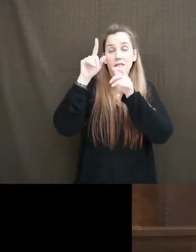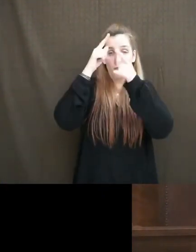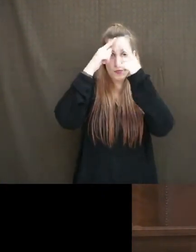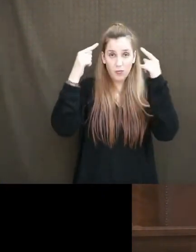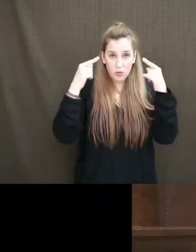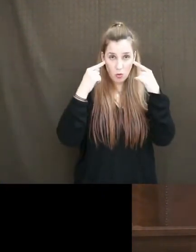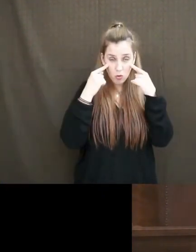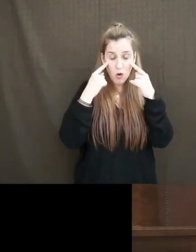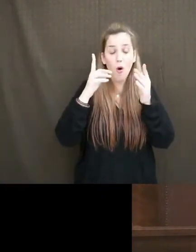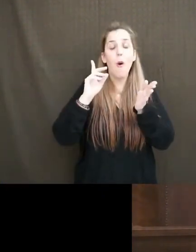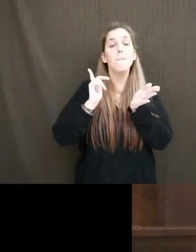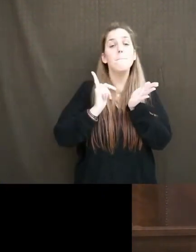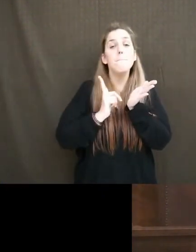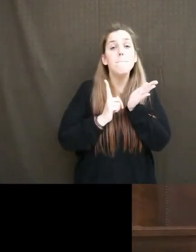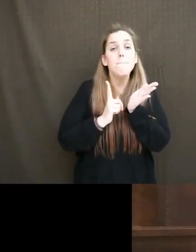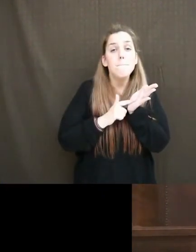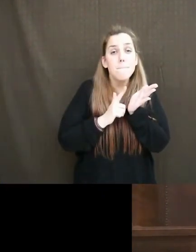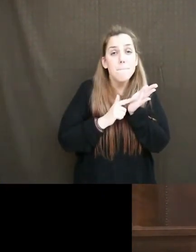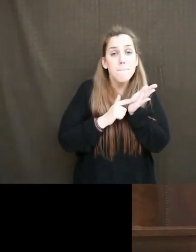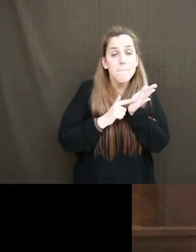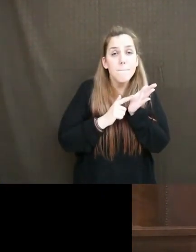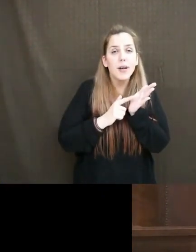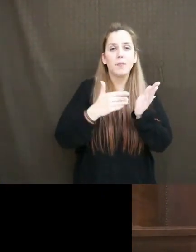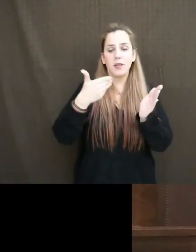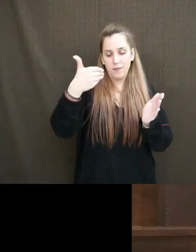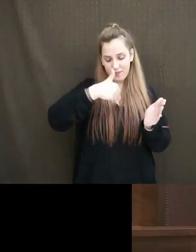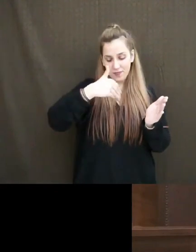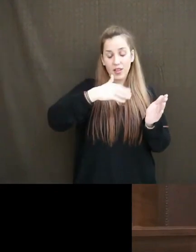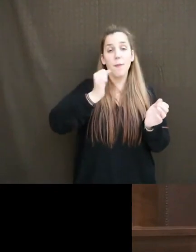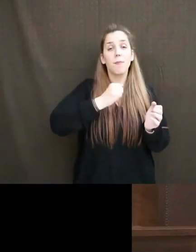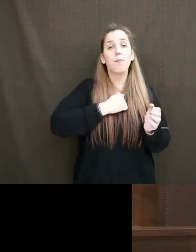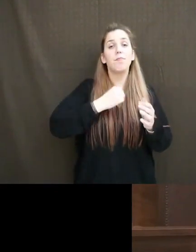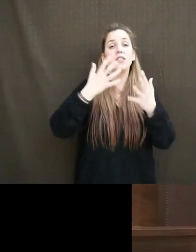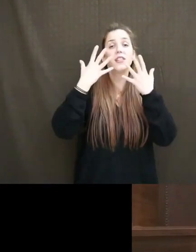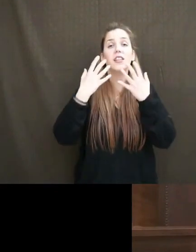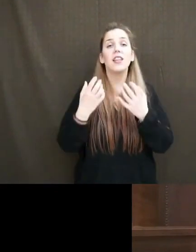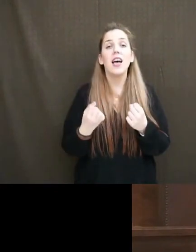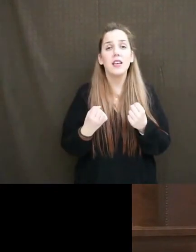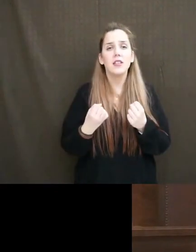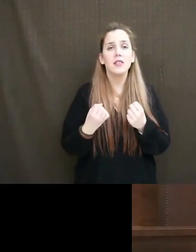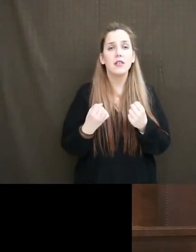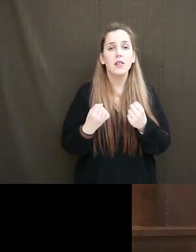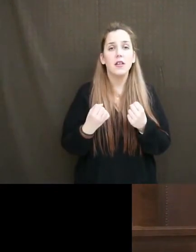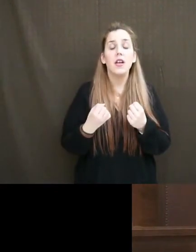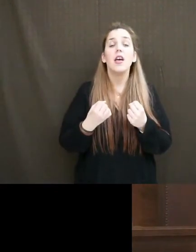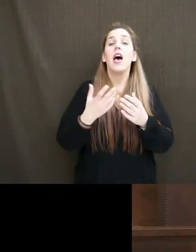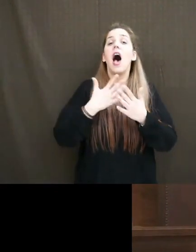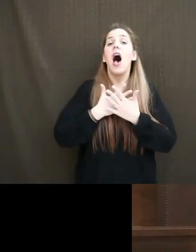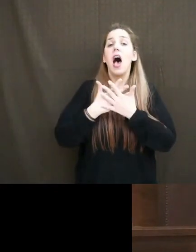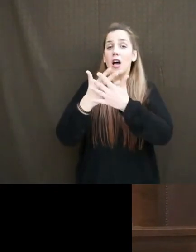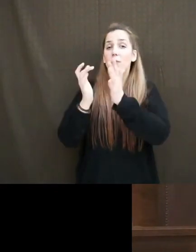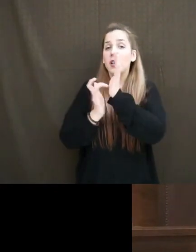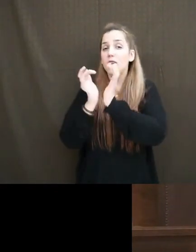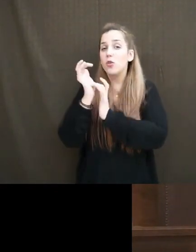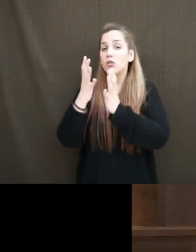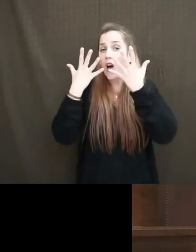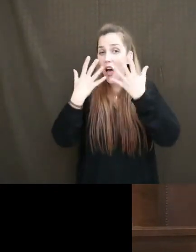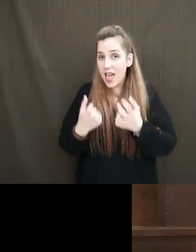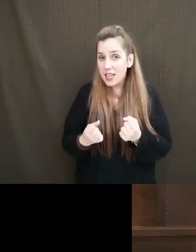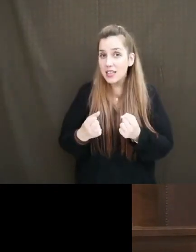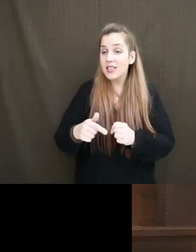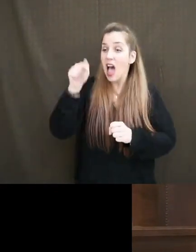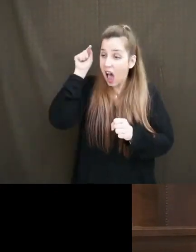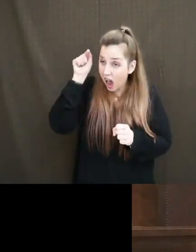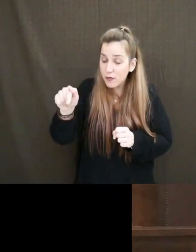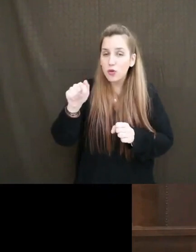αυτά να τα κάνεις αν θέλεις. Αλλά να τα κάνεις επειδή αγαπάς τον Χριστό. Όχι για να